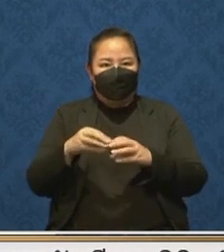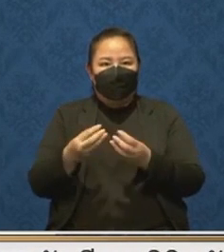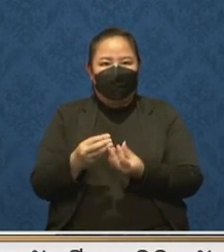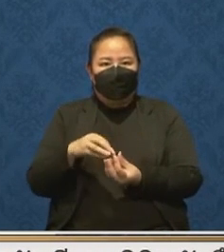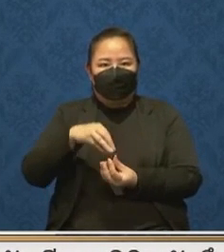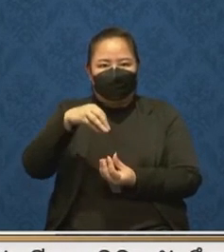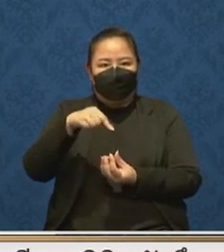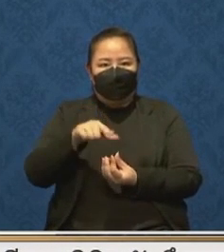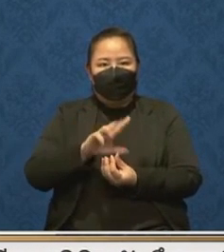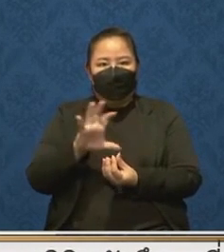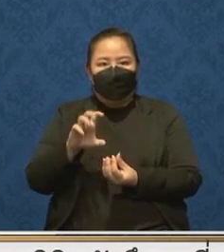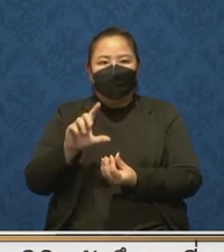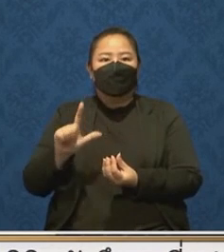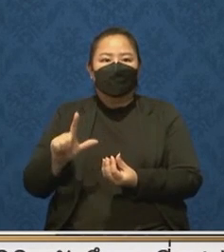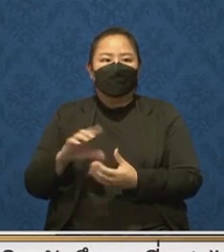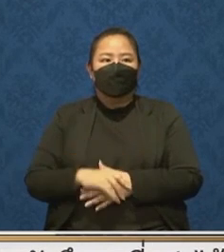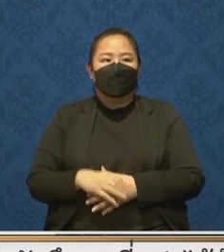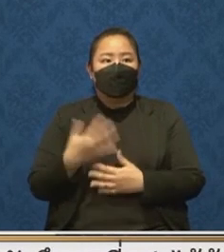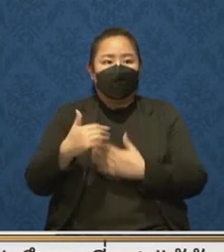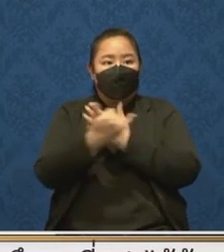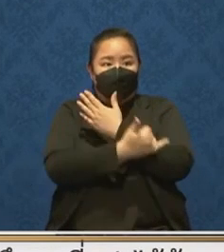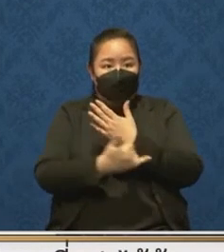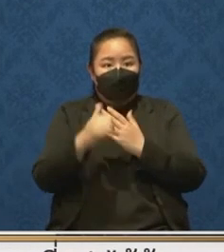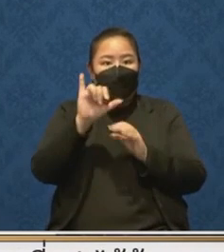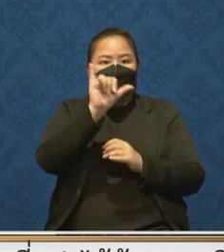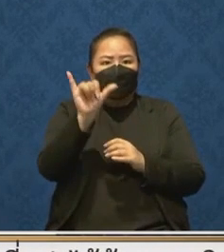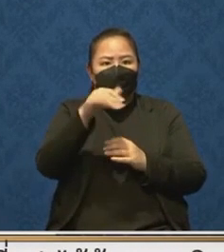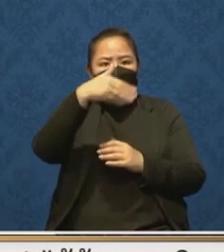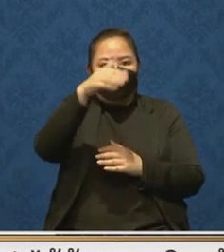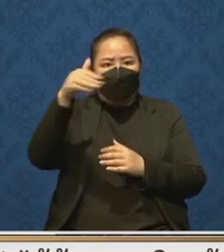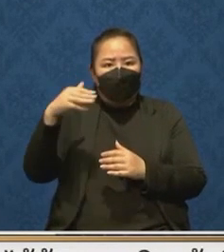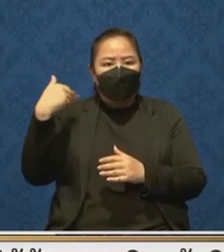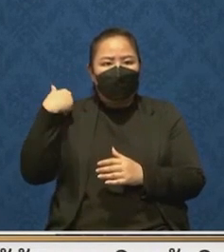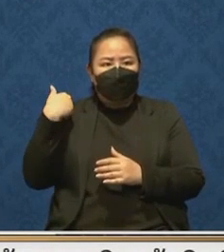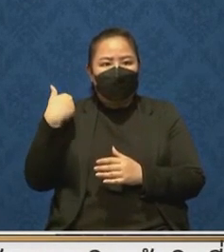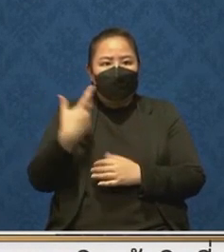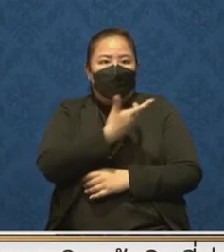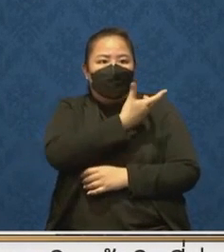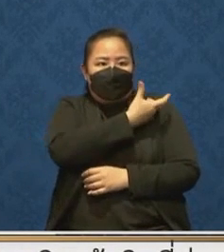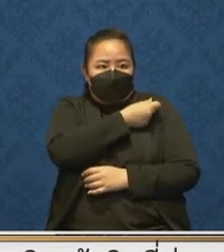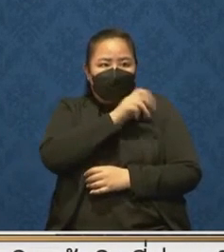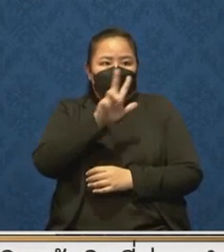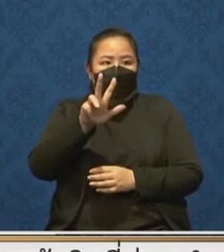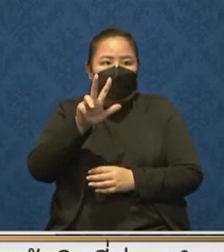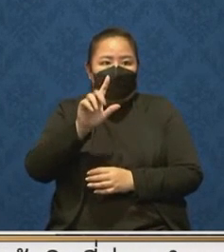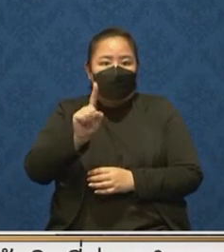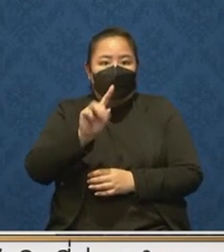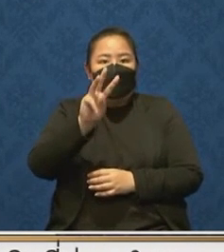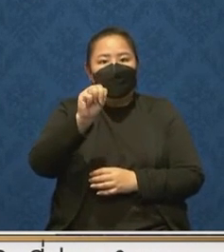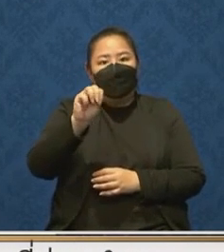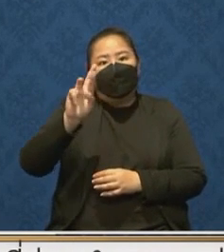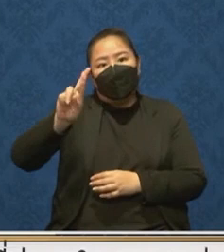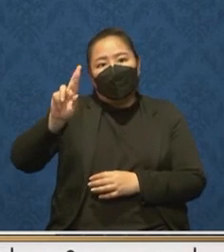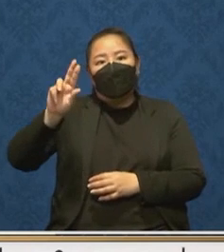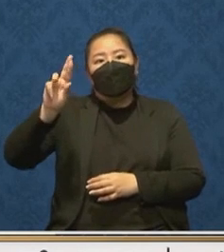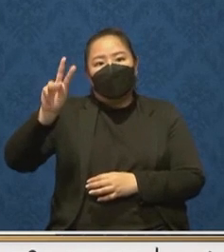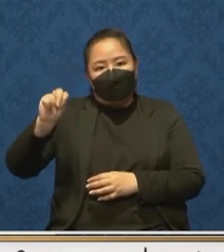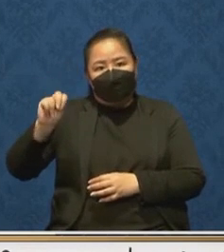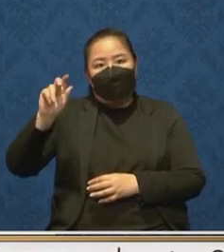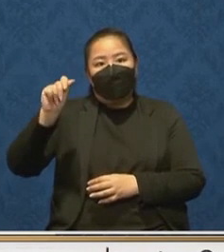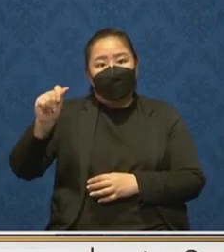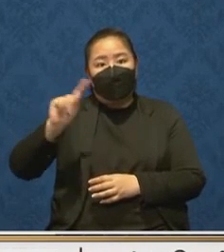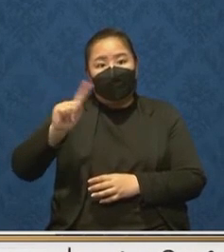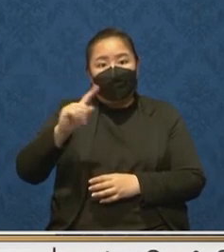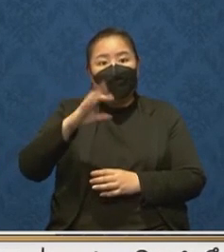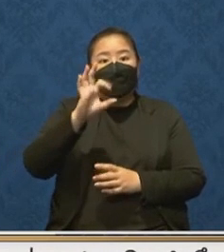สำหรบประเทศในยุโรคก็เริ่มโรนโรงฉีดวัซีนกระตุ้นเข็ม 3ด้วยวัคซีน mRNAPfizer หรอ